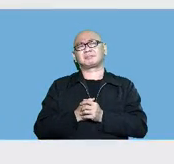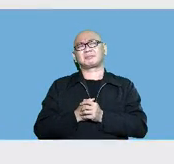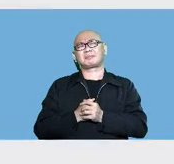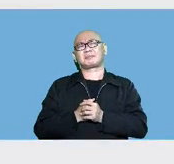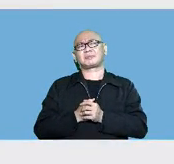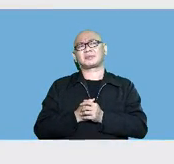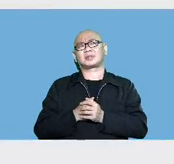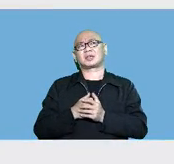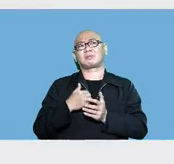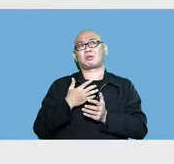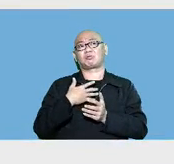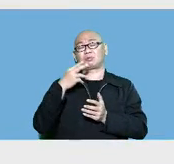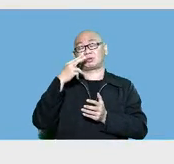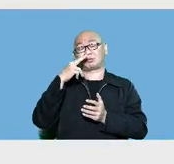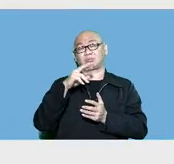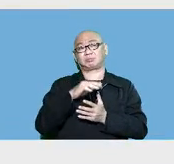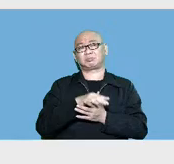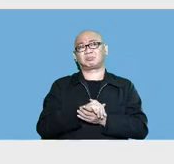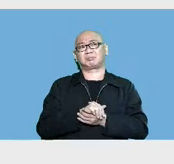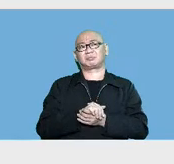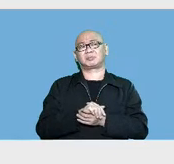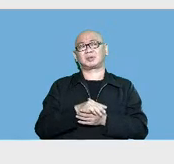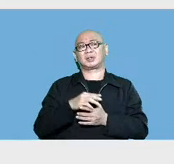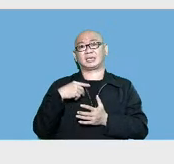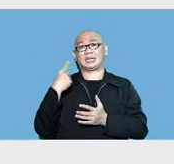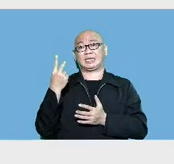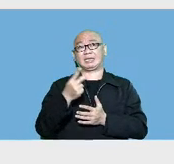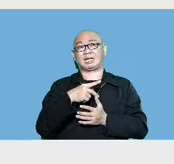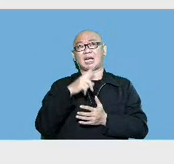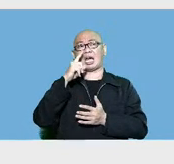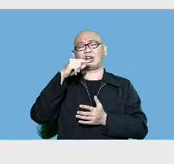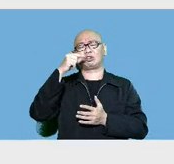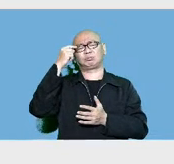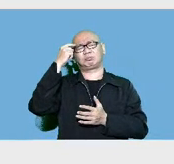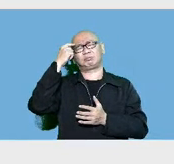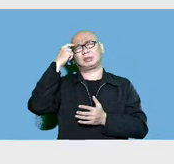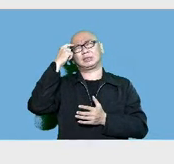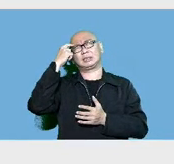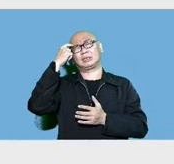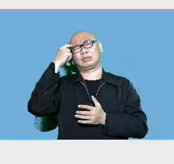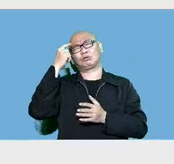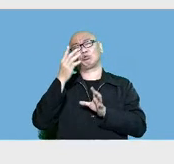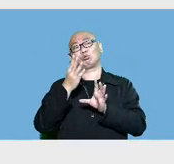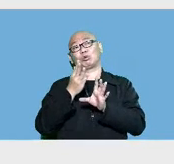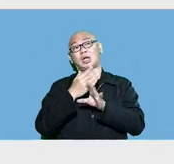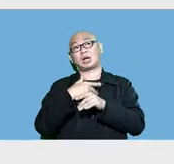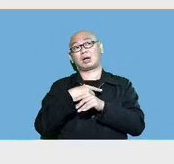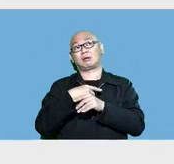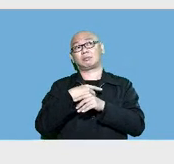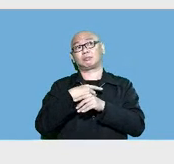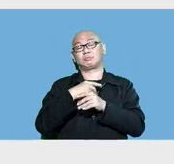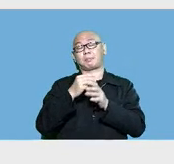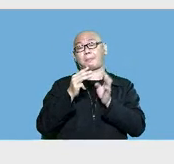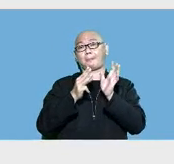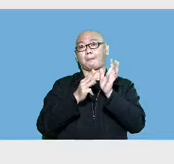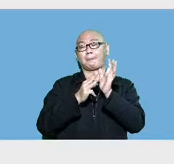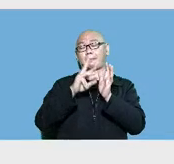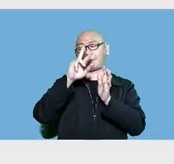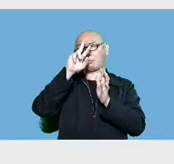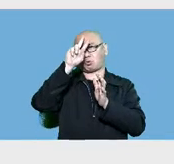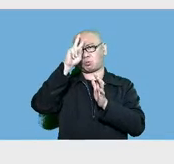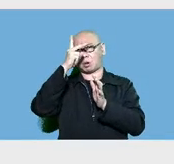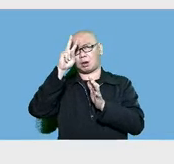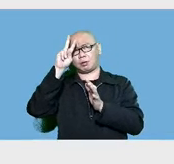Hadirin yang saya muliakan, kita harus berpikir ulang, mindset kita harus berubah, terutama di kalangan pemerintahan, harus